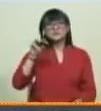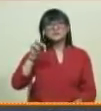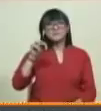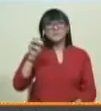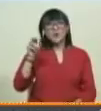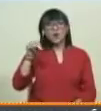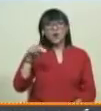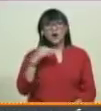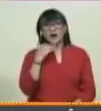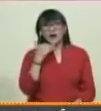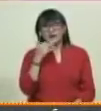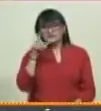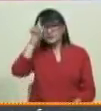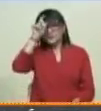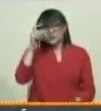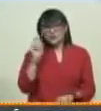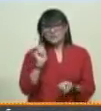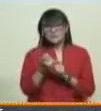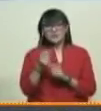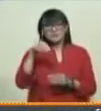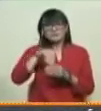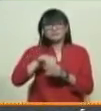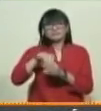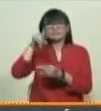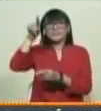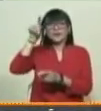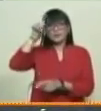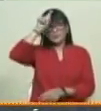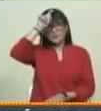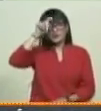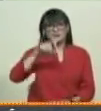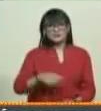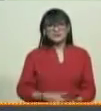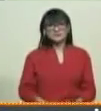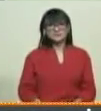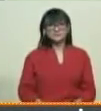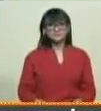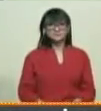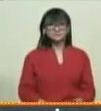es turco porque se la pasa allá en Turquía.